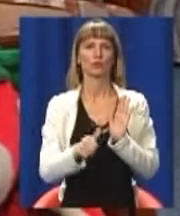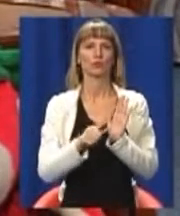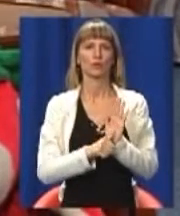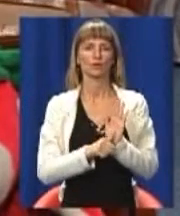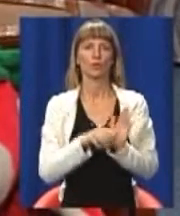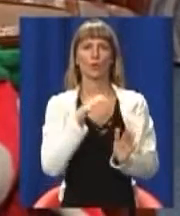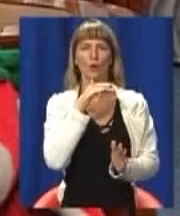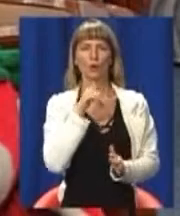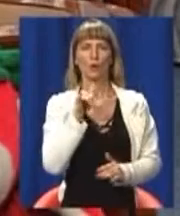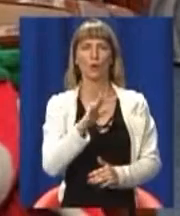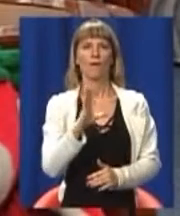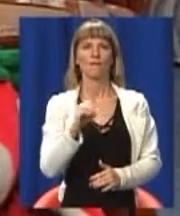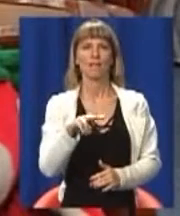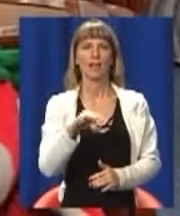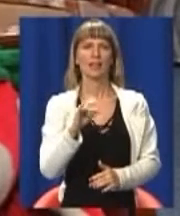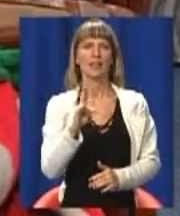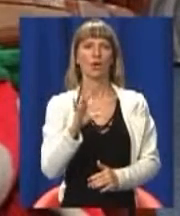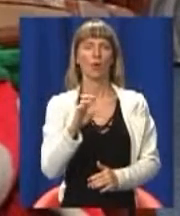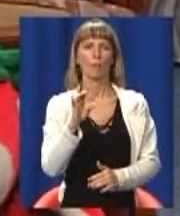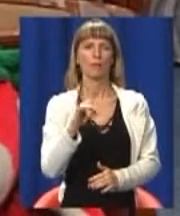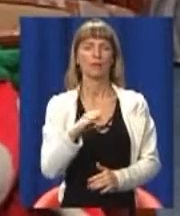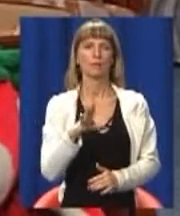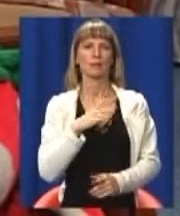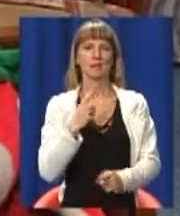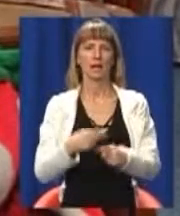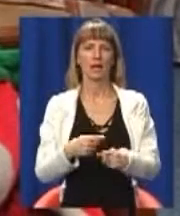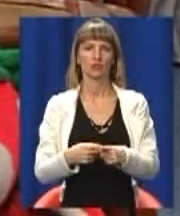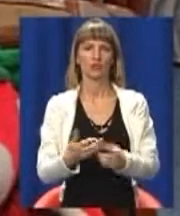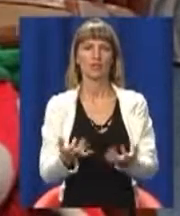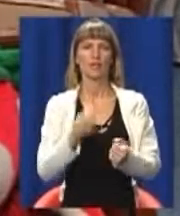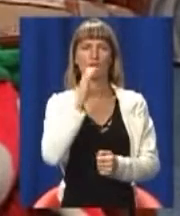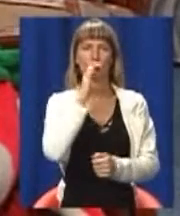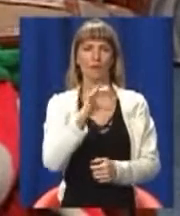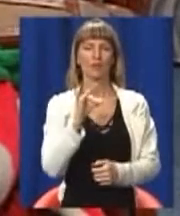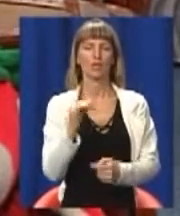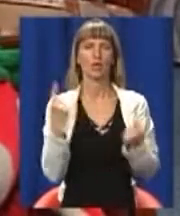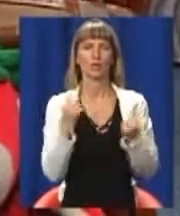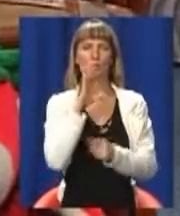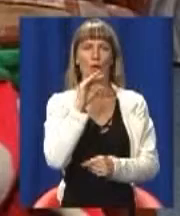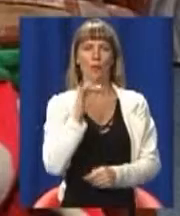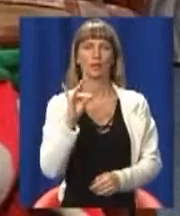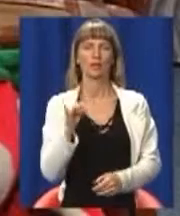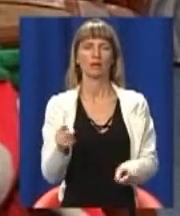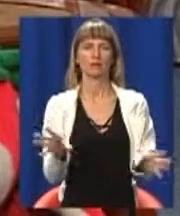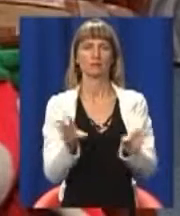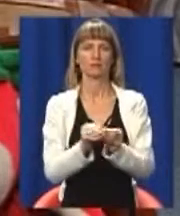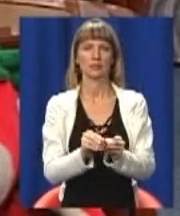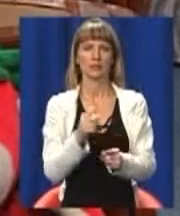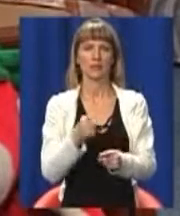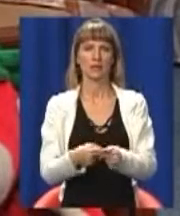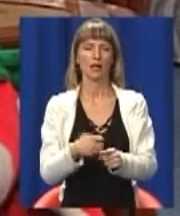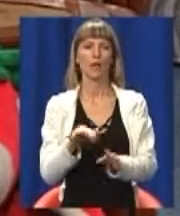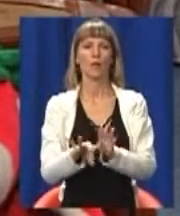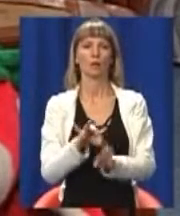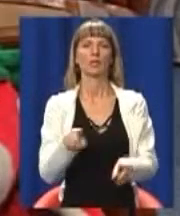1766 році у Великобританії було скрещення. Взяли вовка і, звичайно, собаку їх скрестила. І ось